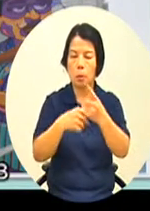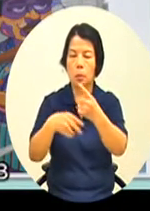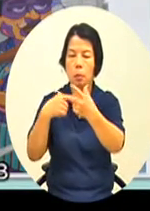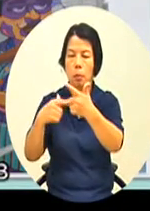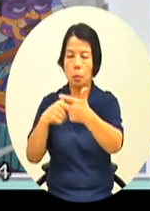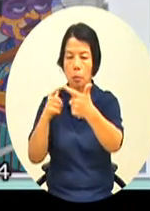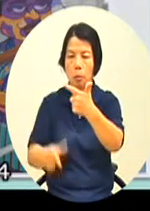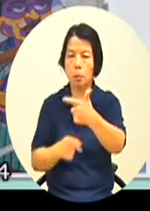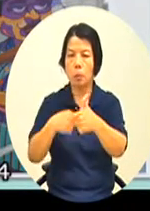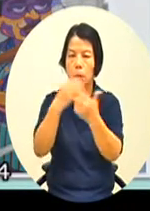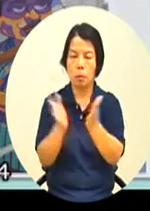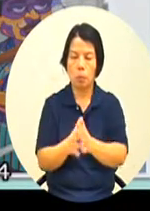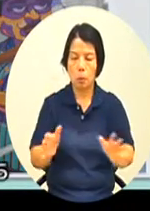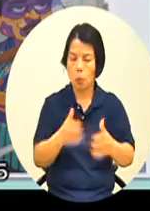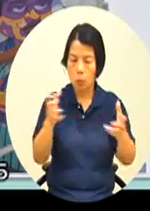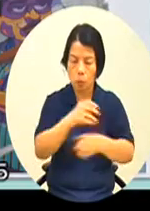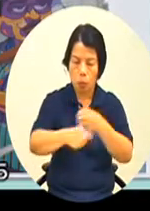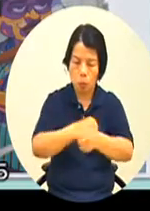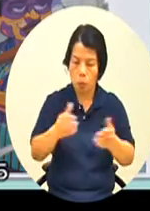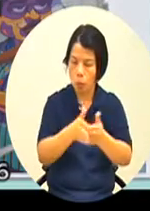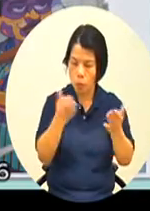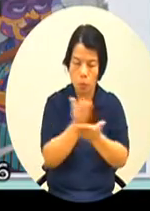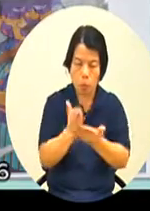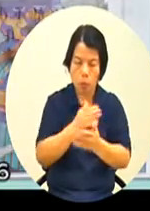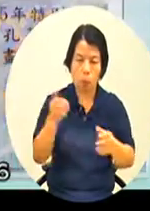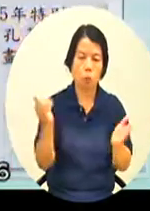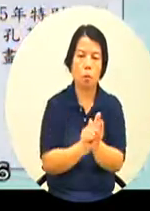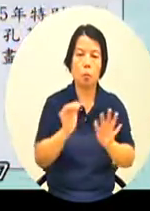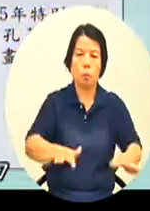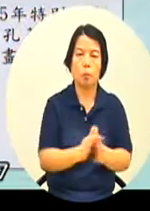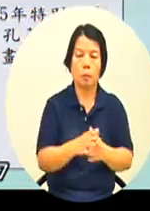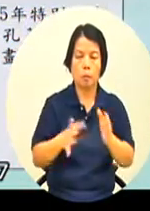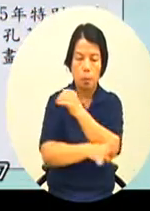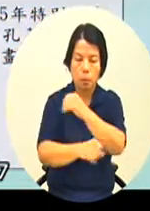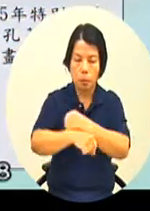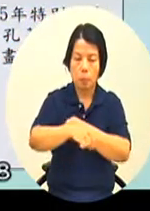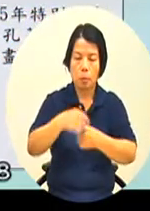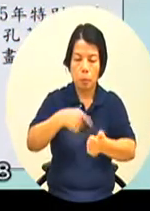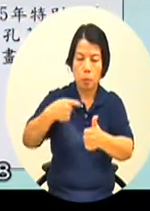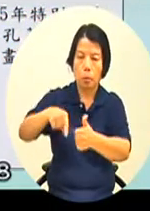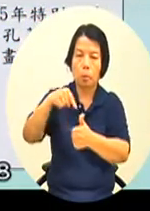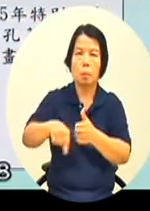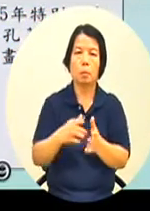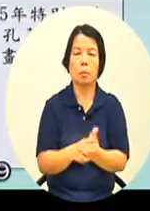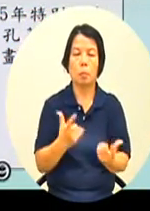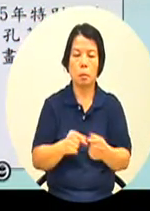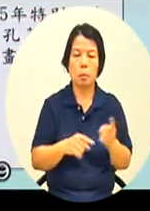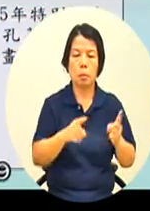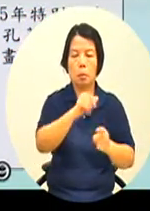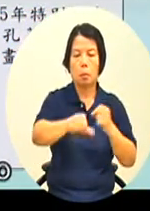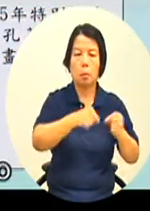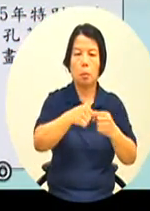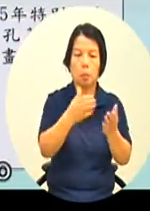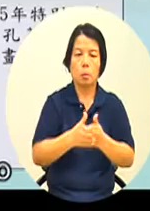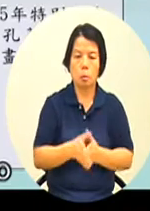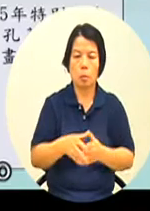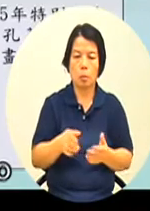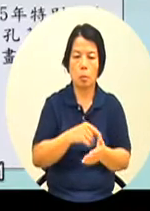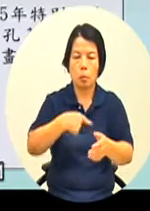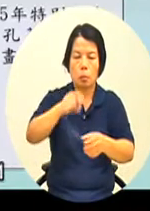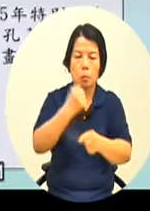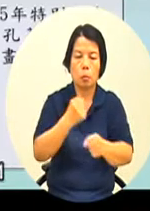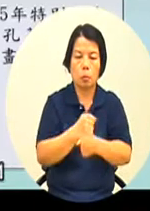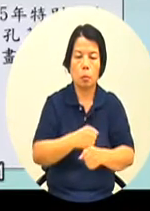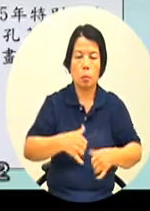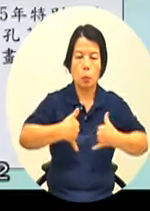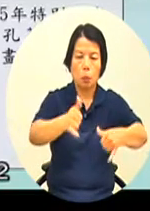动的进行。那在督导提升基层建设品质的部分，我们在105年，我们执行6米以下道路的